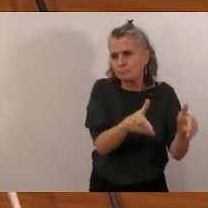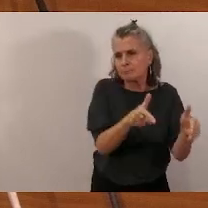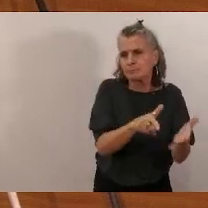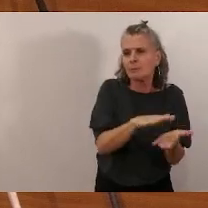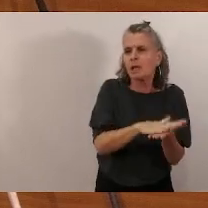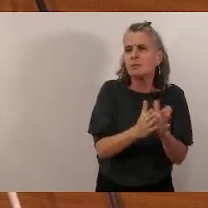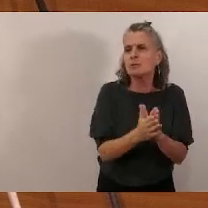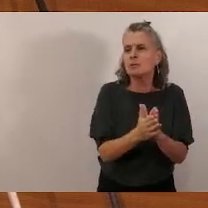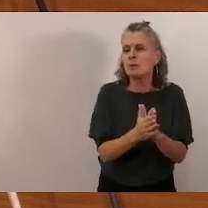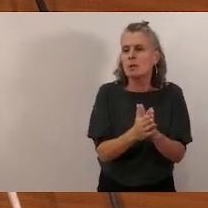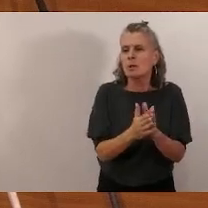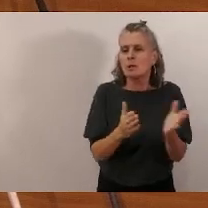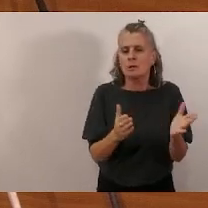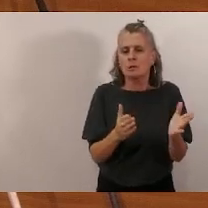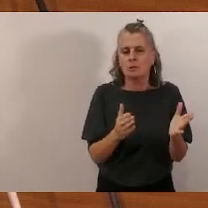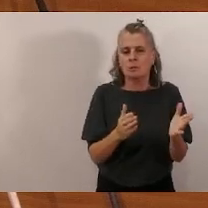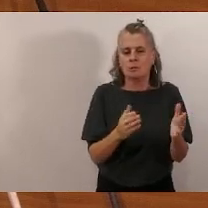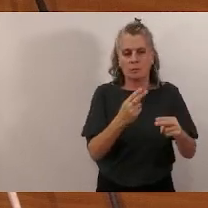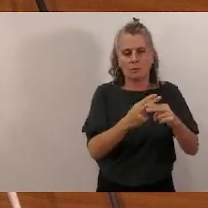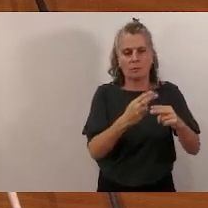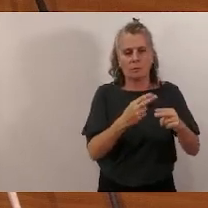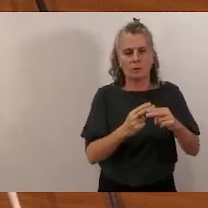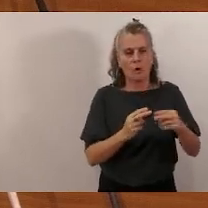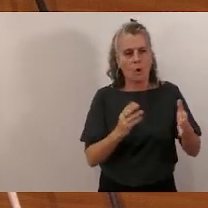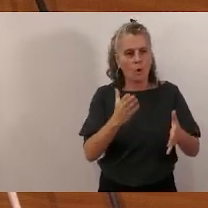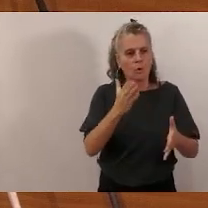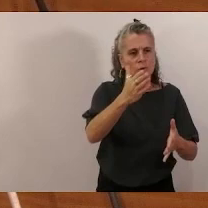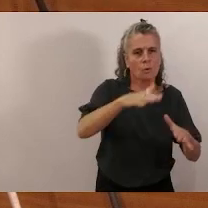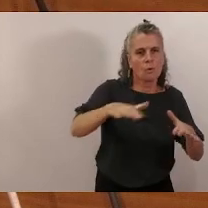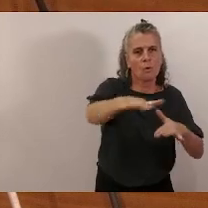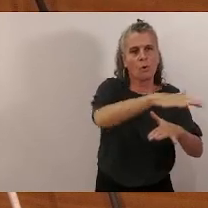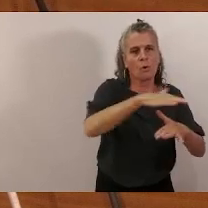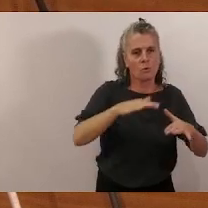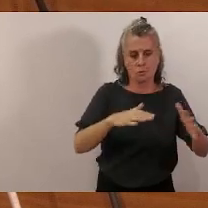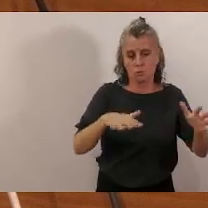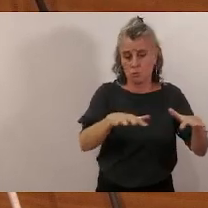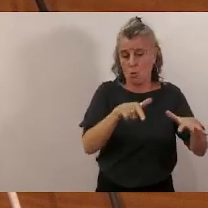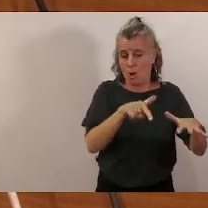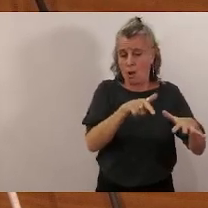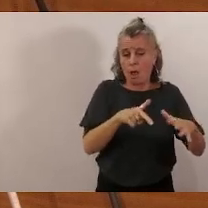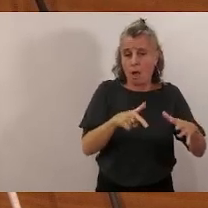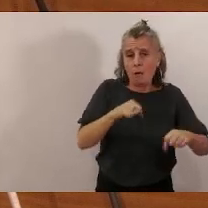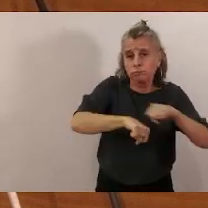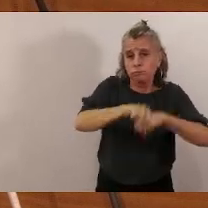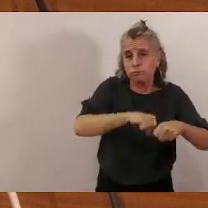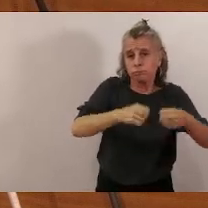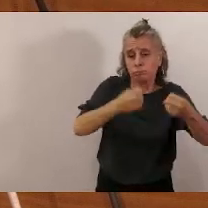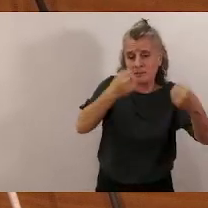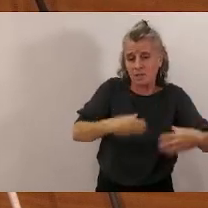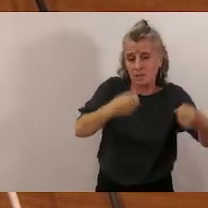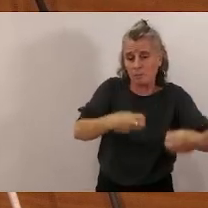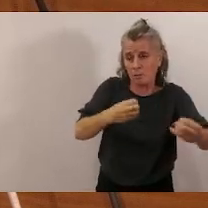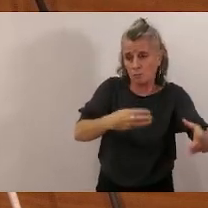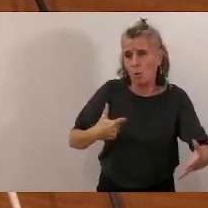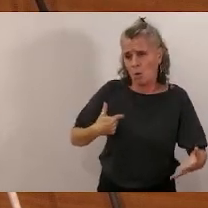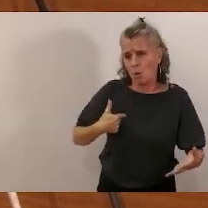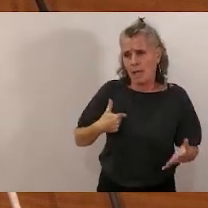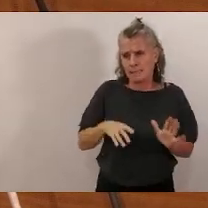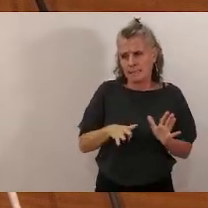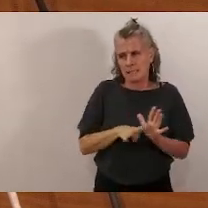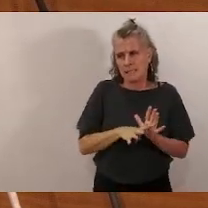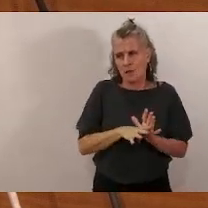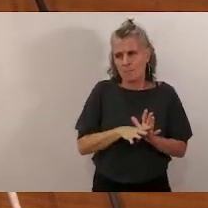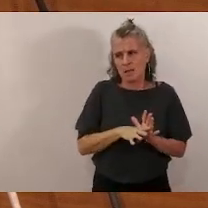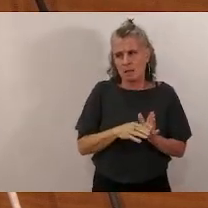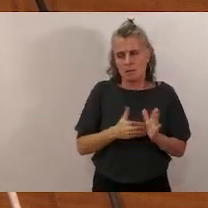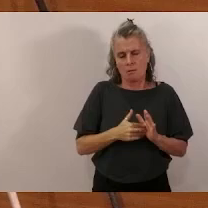Horizontes del Sur, que nous soutenons en Méridue A7 et que nous accueillons pour certaines de ces manifestations. Et qui reçoit,